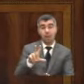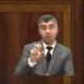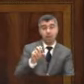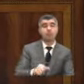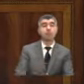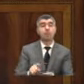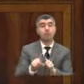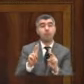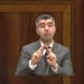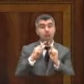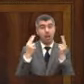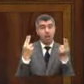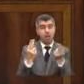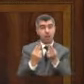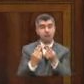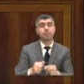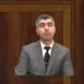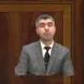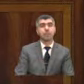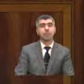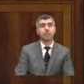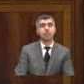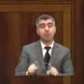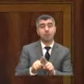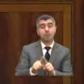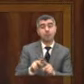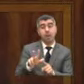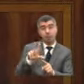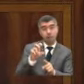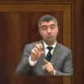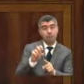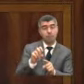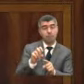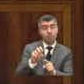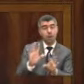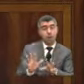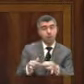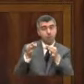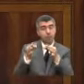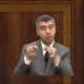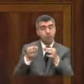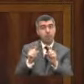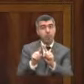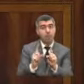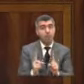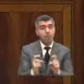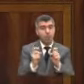عبر العالم اللي تبين وهو هذا الفيروس كورونا